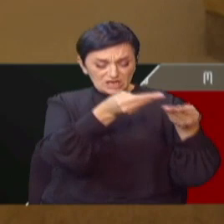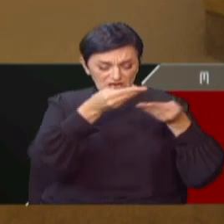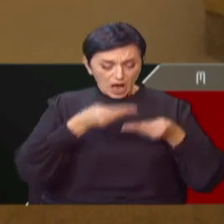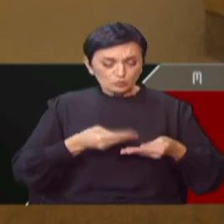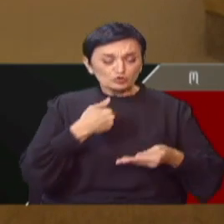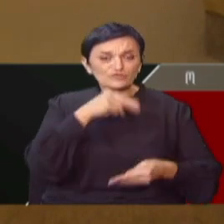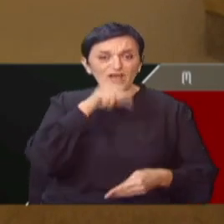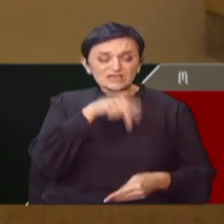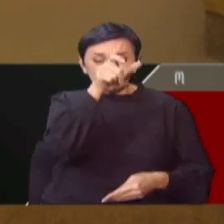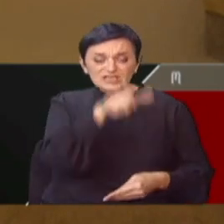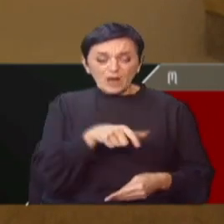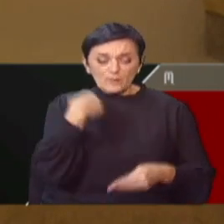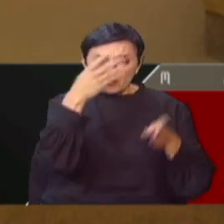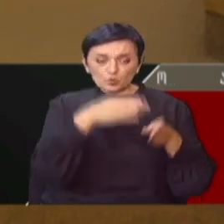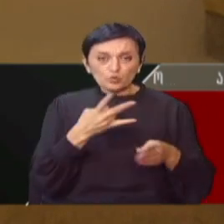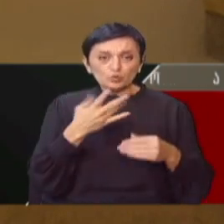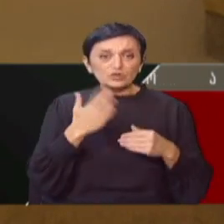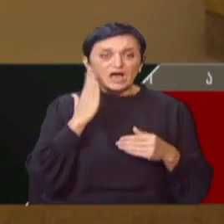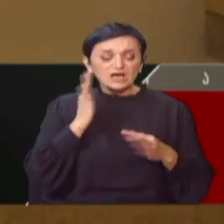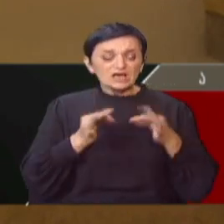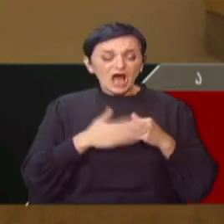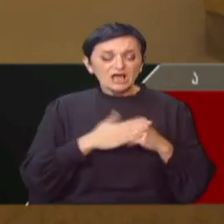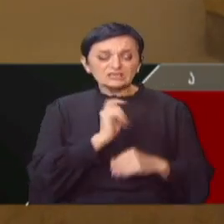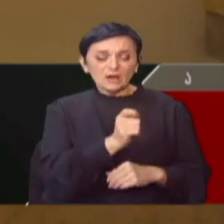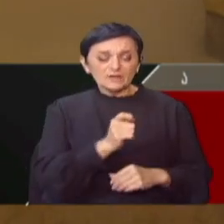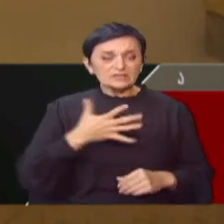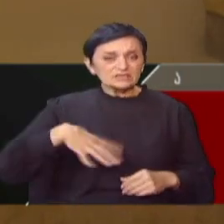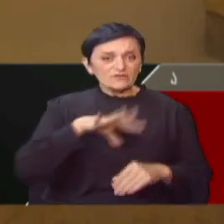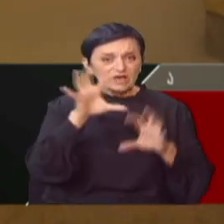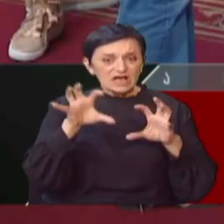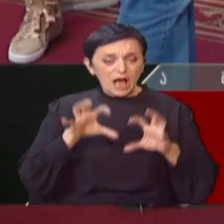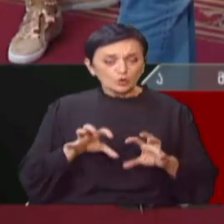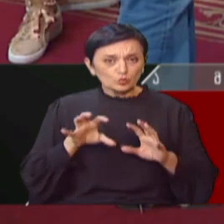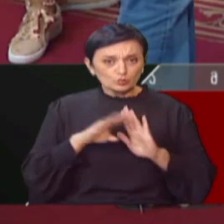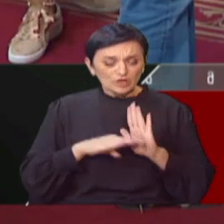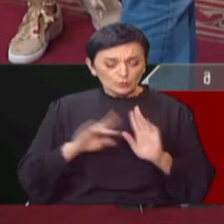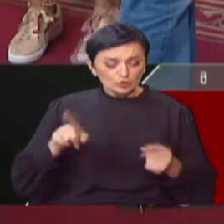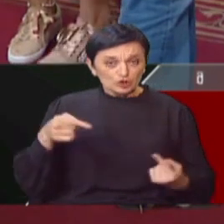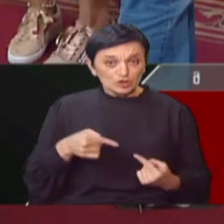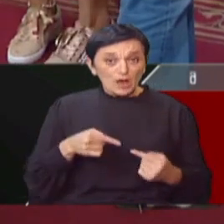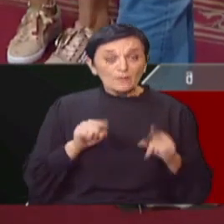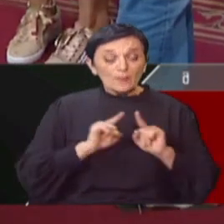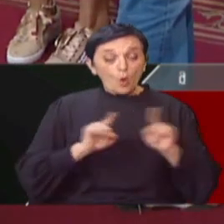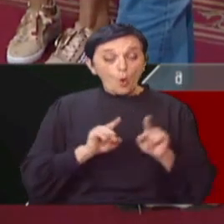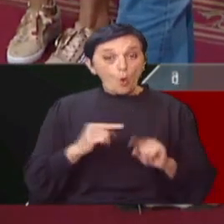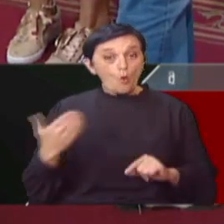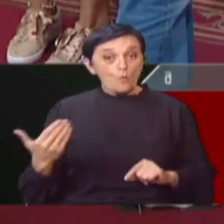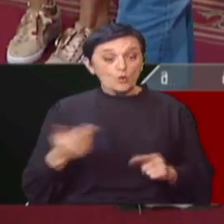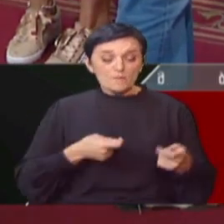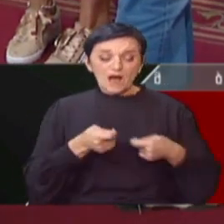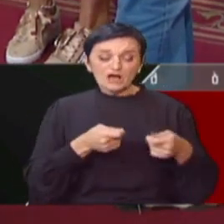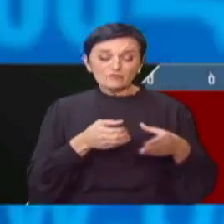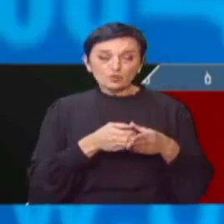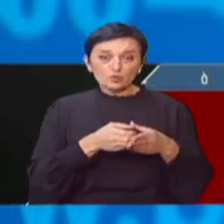დამნაშავე პირი, რომელიც უნდა გასამართლდეს საქართველოს კანონმდებლობის შესაბამისად. თავის მხრივ ოპოზიცია სწორედ მმართველ